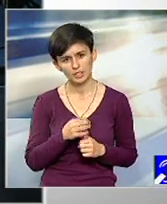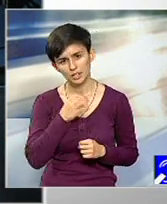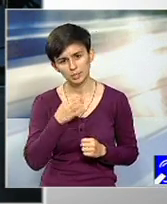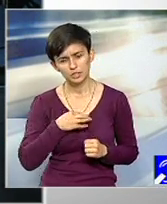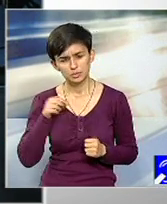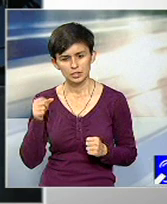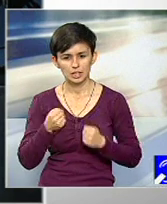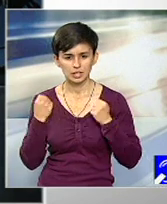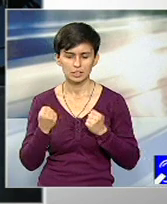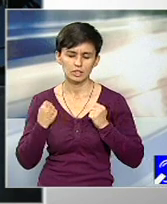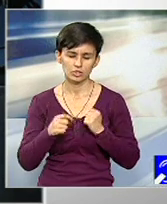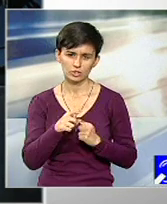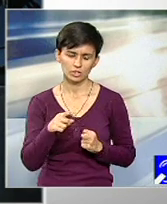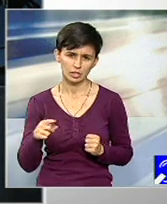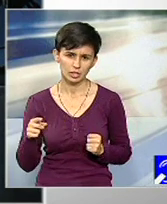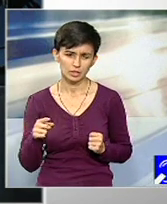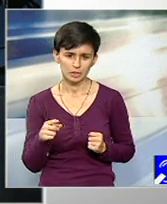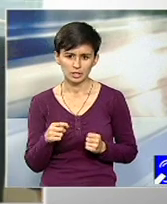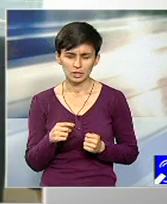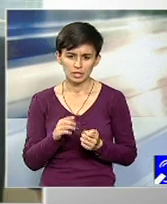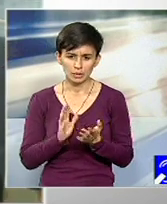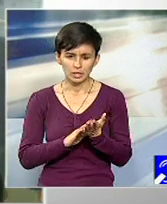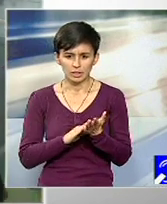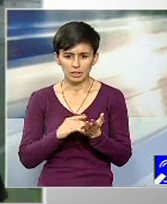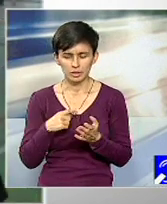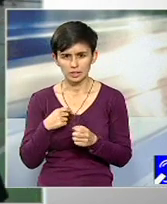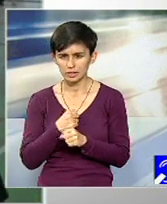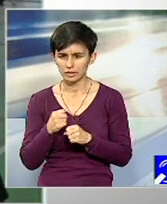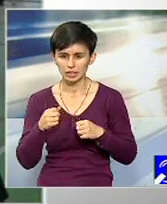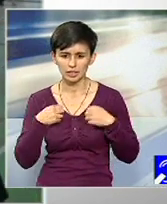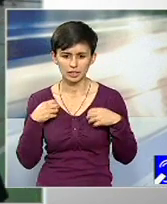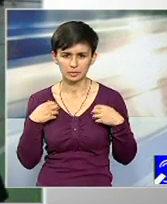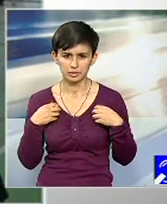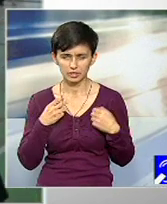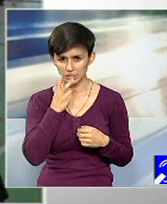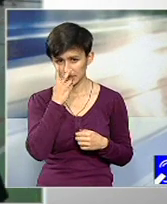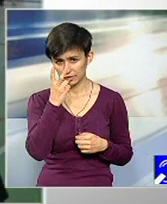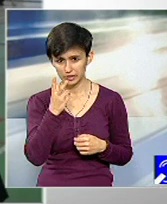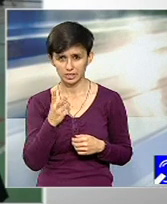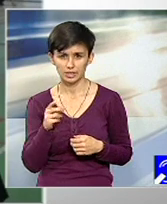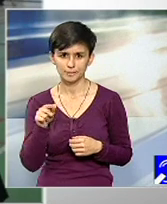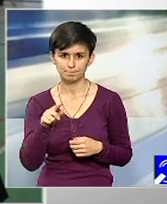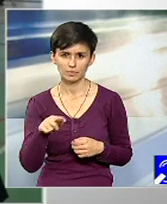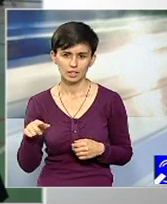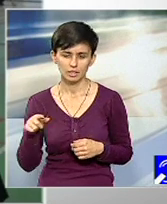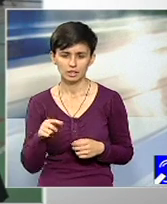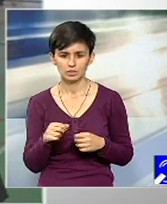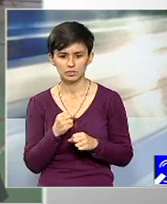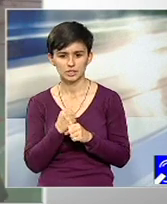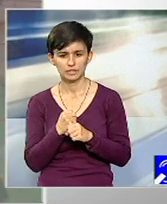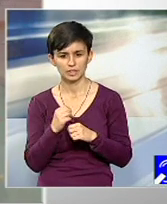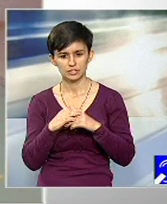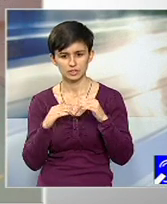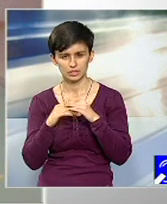Călin Crăciun, aici de față, despre faptul că este foarte încântat în momentul în care vede că voi, practic, legați, voi faceți construcția